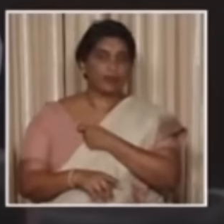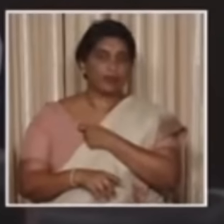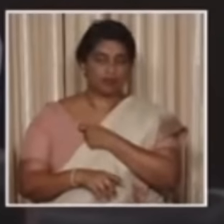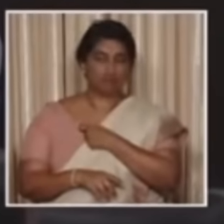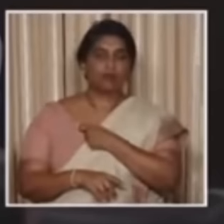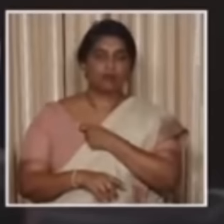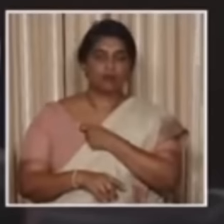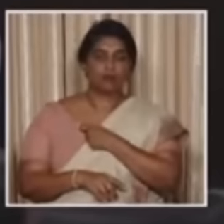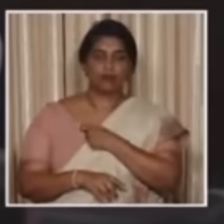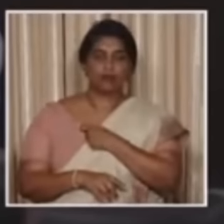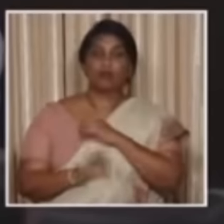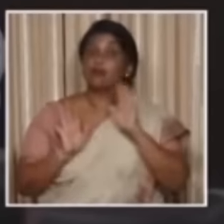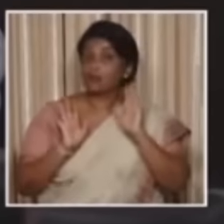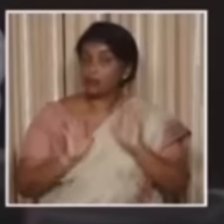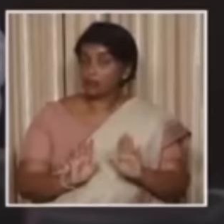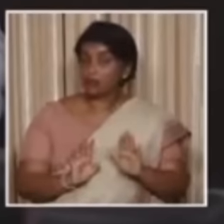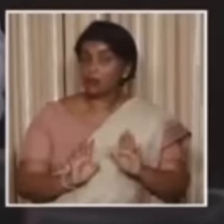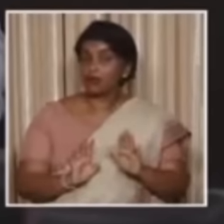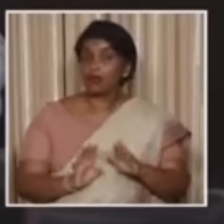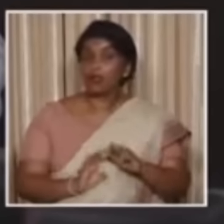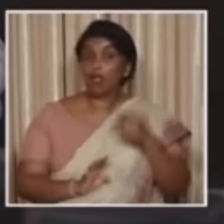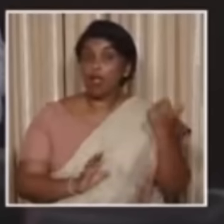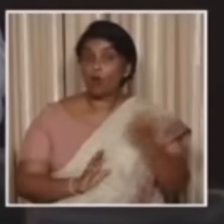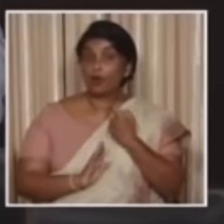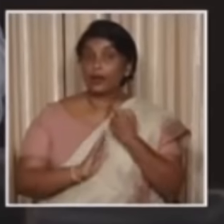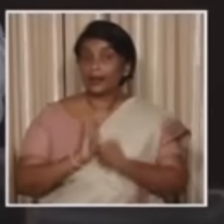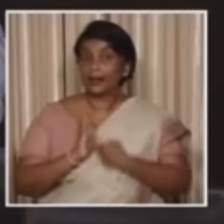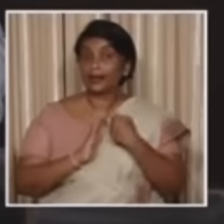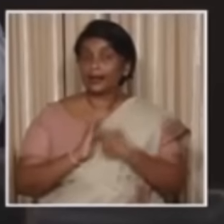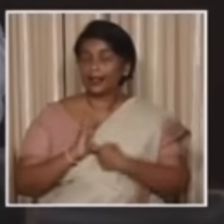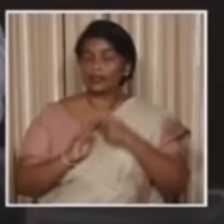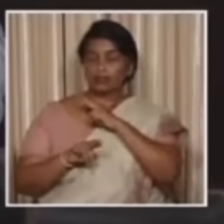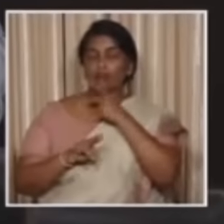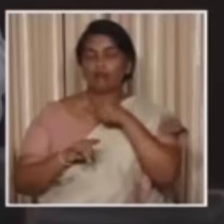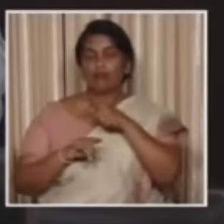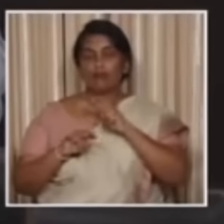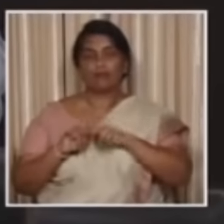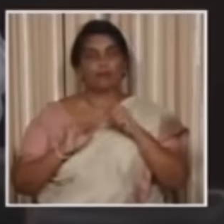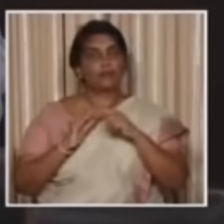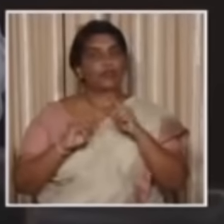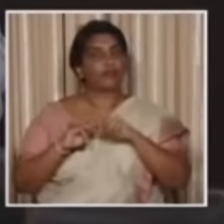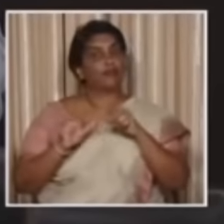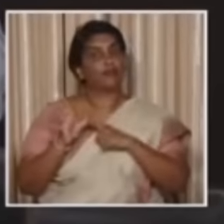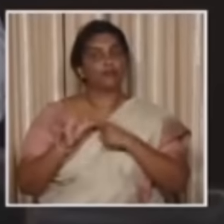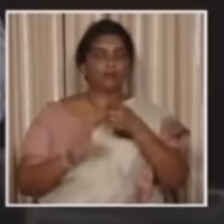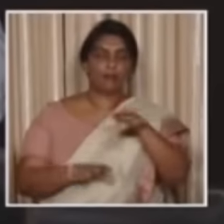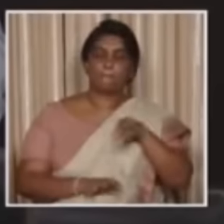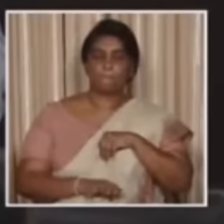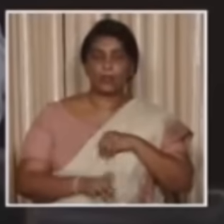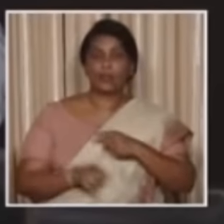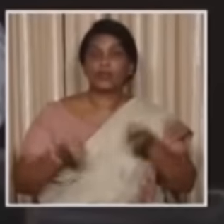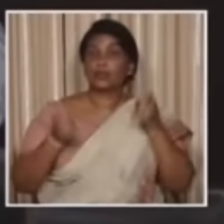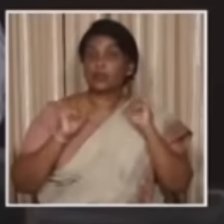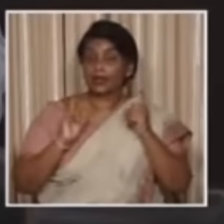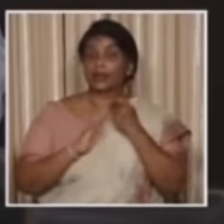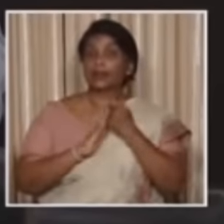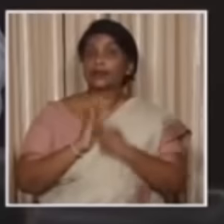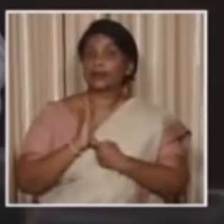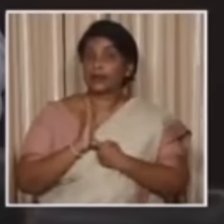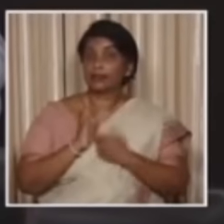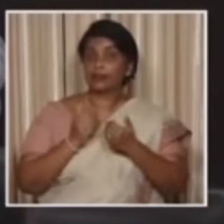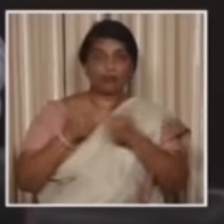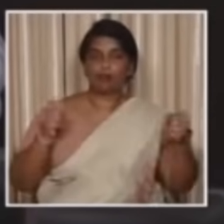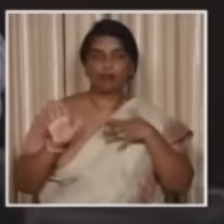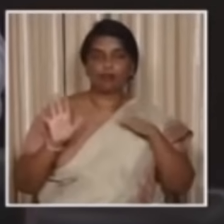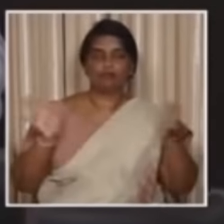මට නිදහස් කරගන්න හැබැයි අලුත් නීති ටිකටත් FIFA එක එකගුණා ඒ විතරක් නෙමෙයි ක්‍රීඩා නීතියෙන් ගලවන එකත්